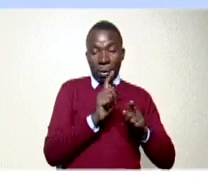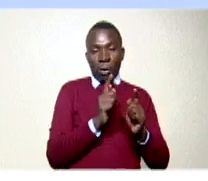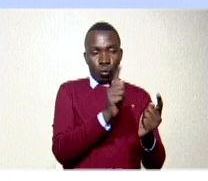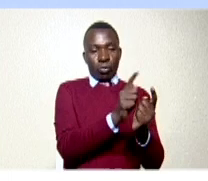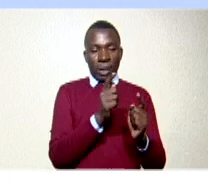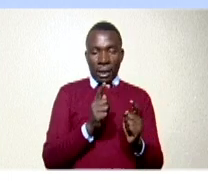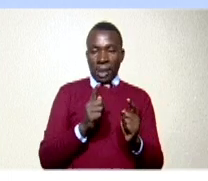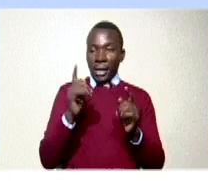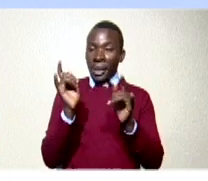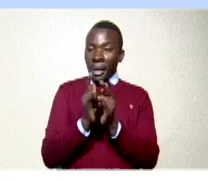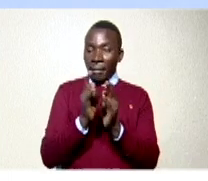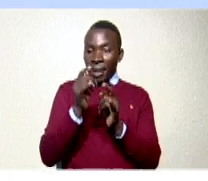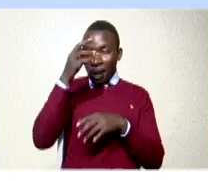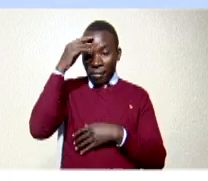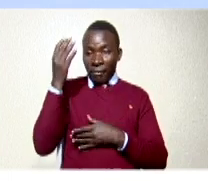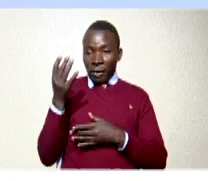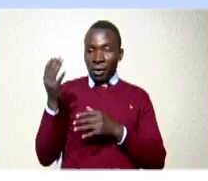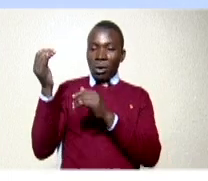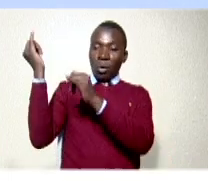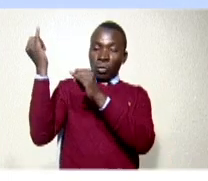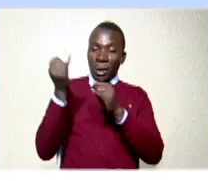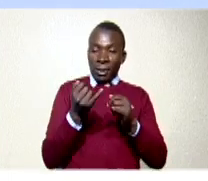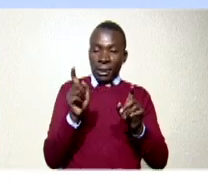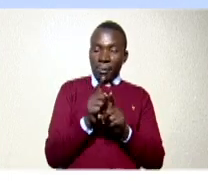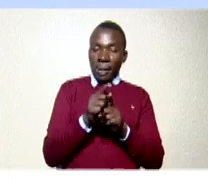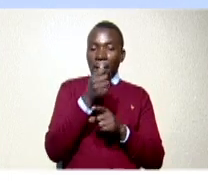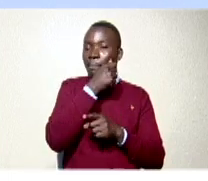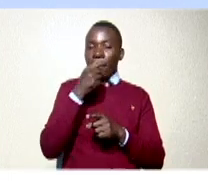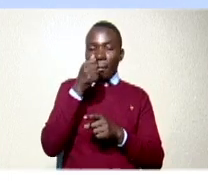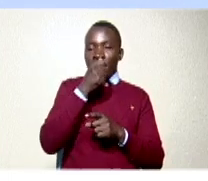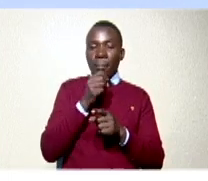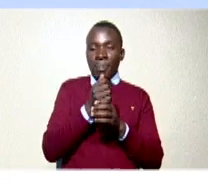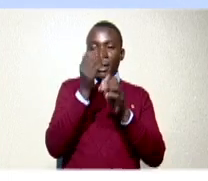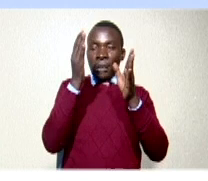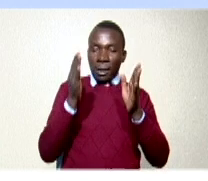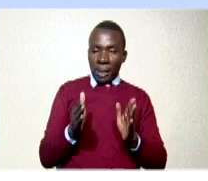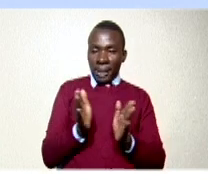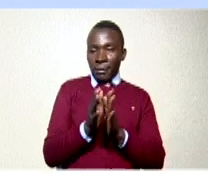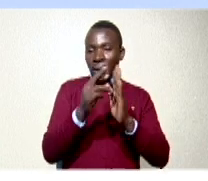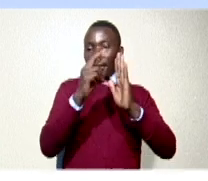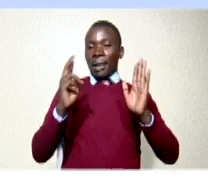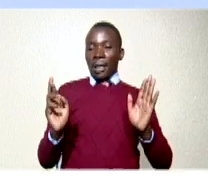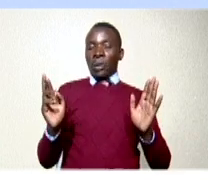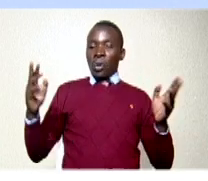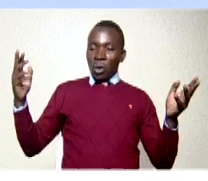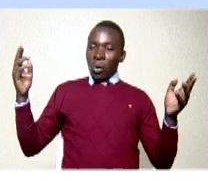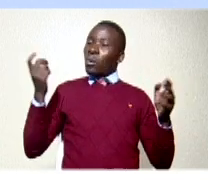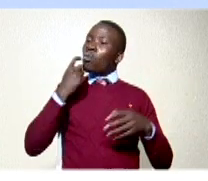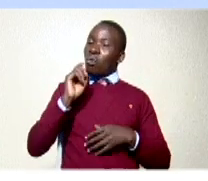rero cyatumye tuba tuyitumiza nk'abikorera cyangwa abahagarariye abikorera ni ukugira ngo duhuze abikorera baturutse mu bihugu